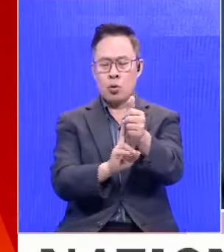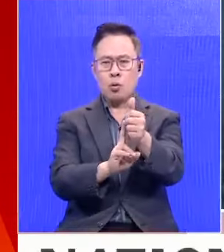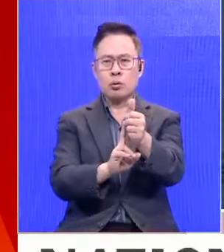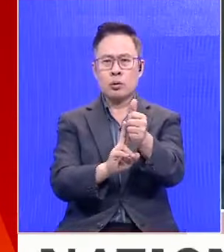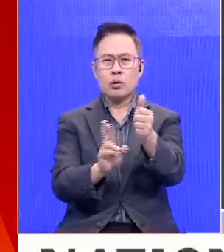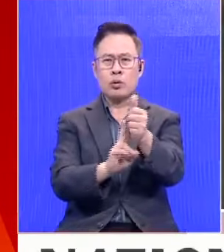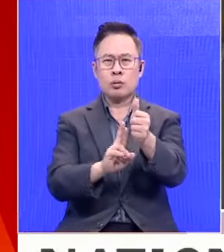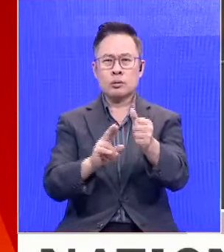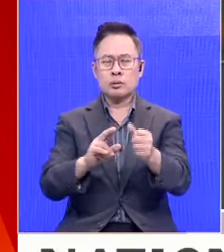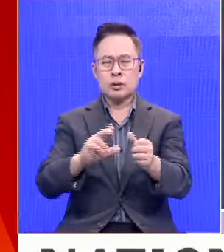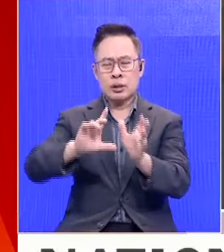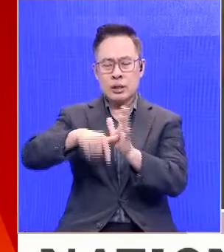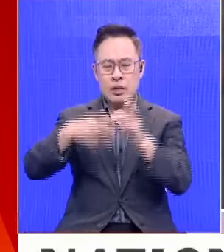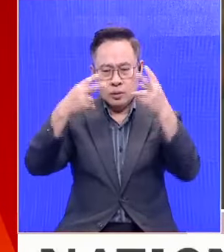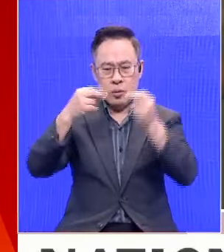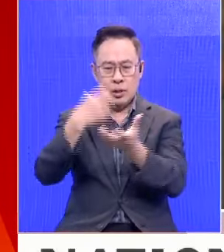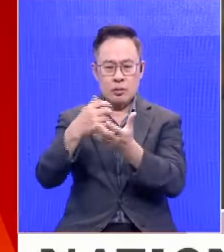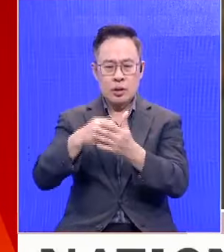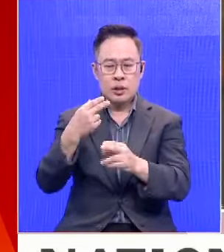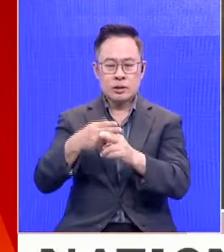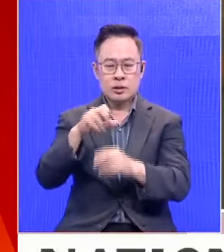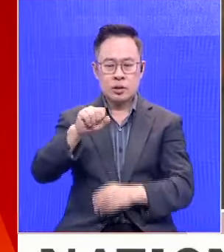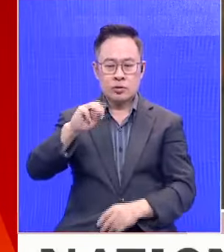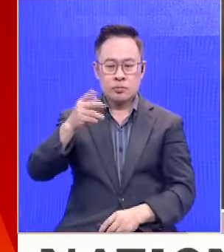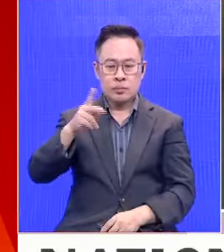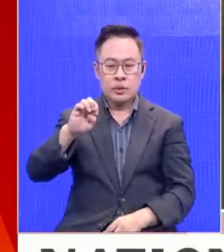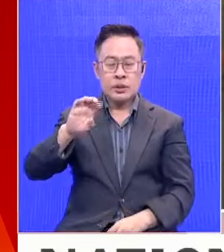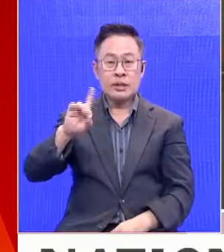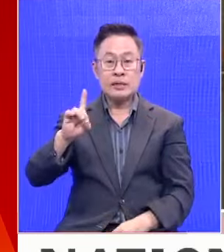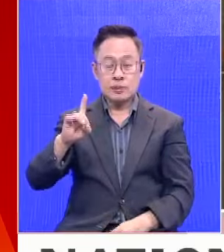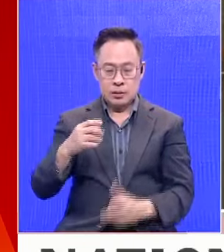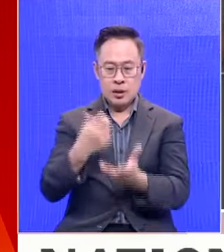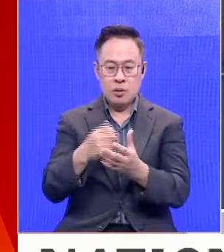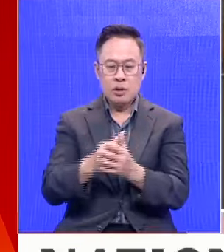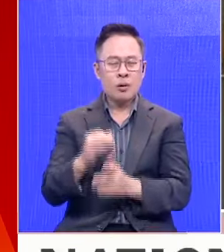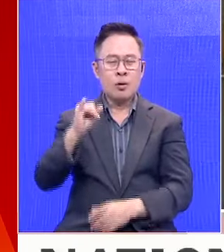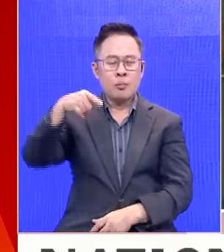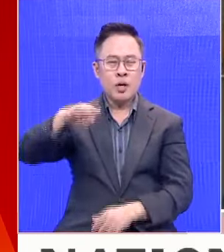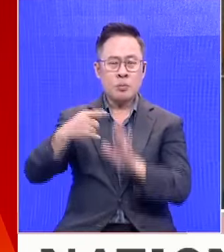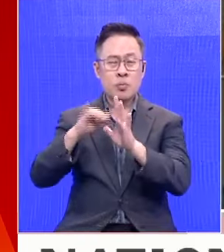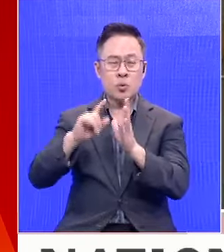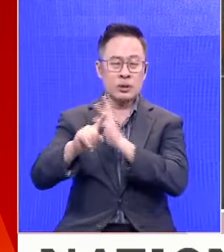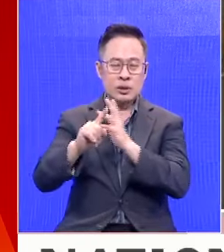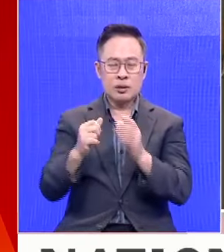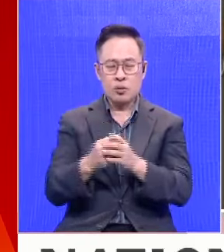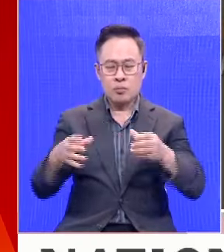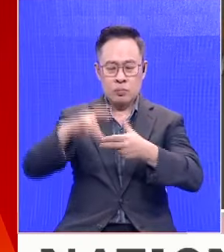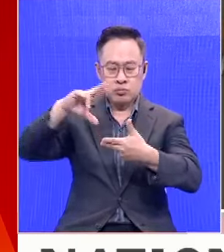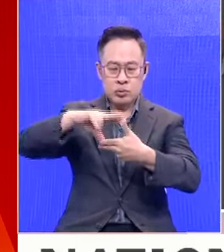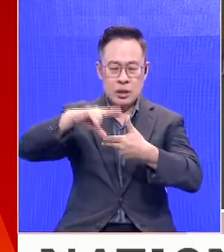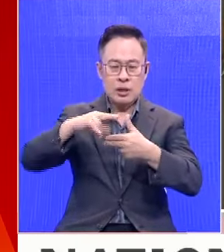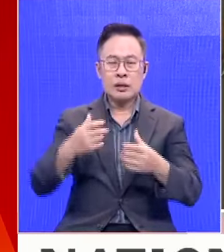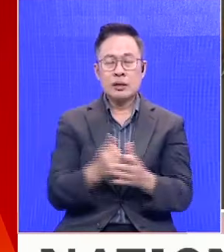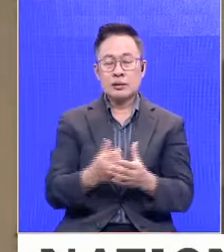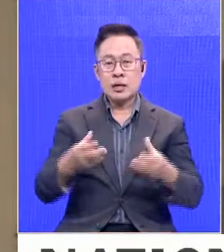ไพบูลย์นิติตะวันเลขาธิการพรรคพลังประชารัฐพลังประชารัฐยังไม่จบน ะ ฝั่งรัฐบาลข้ามไปเป็นฝ่ายค้